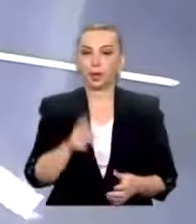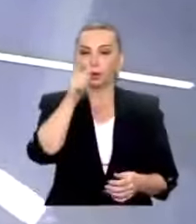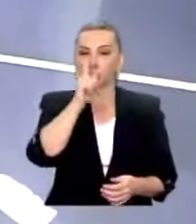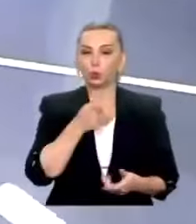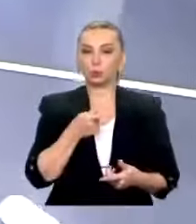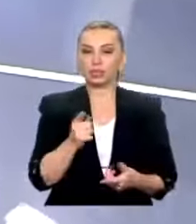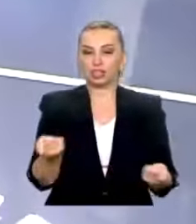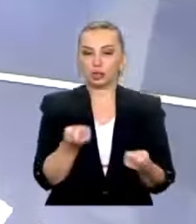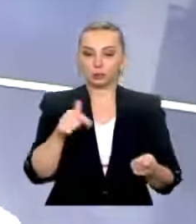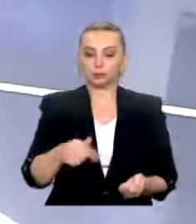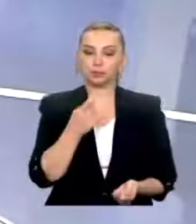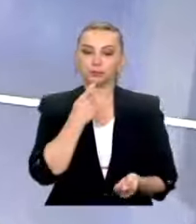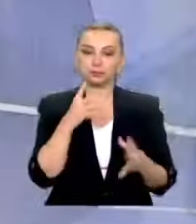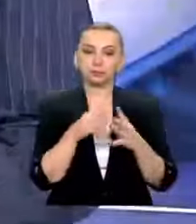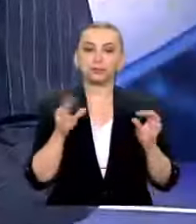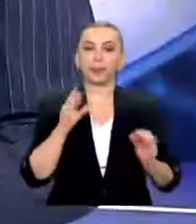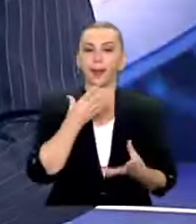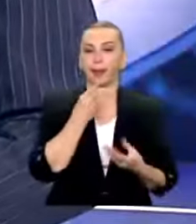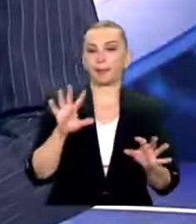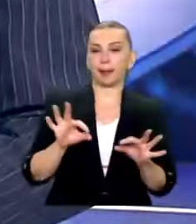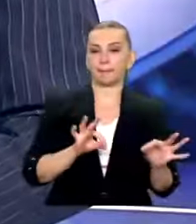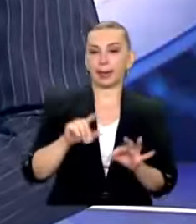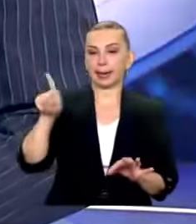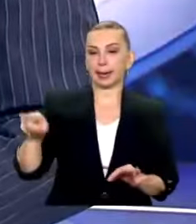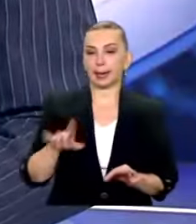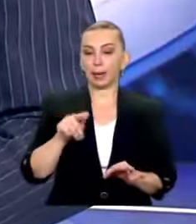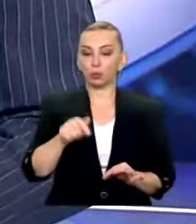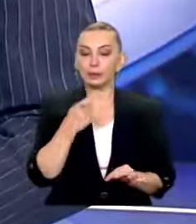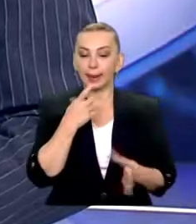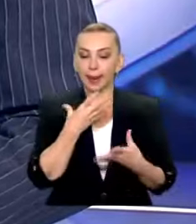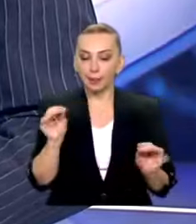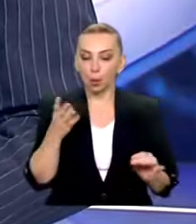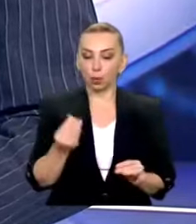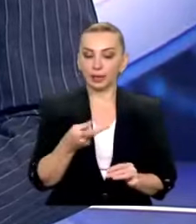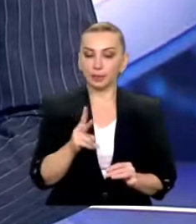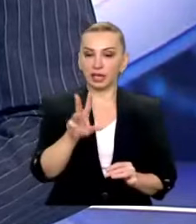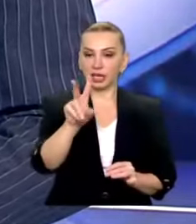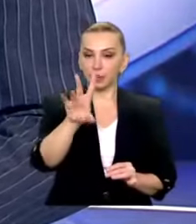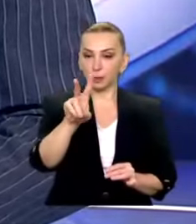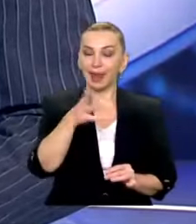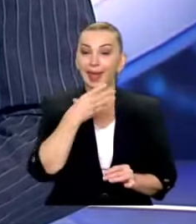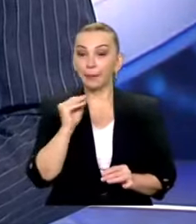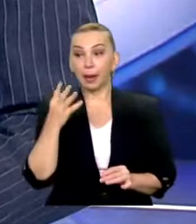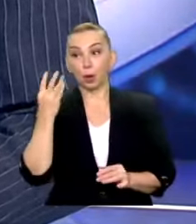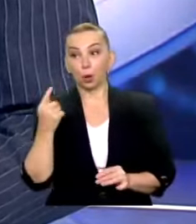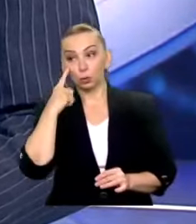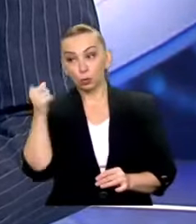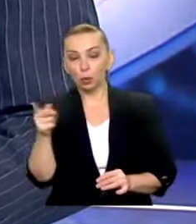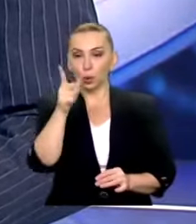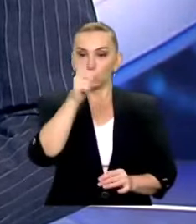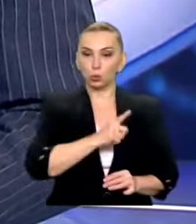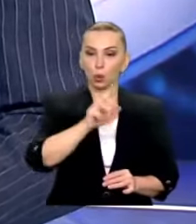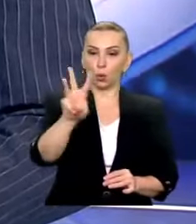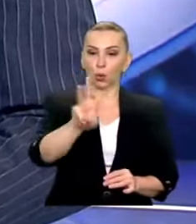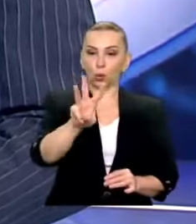yüz binlerce çalışan Bu yıl bitmeden emeklilik planı yapıyor çünkü bu yıl emekli olanlar 2025'te emekli olanlara göre